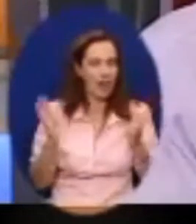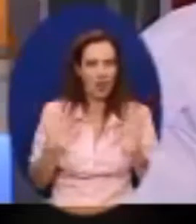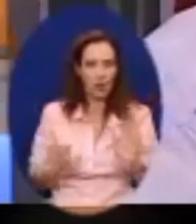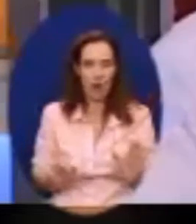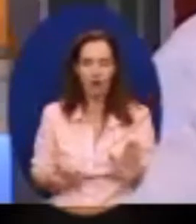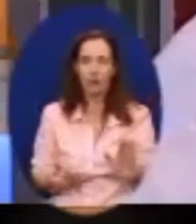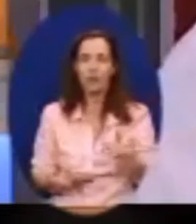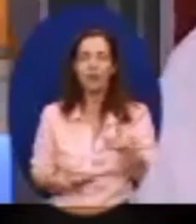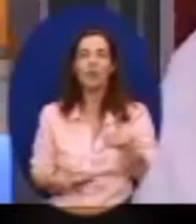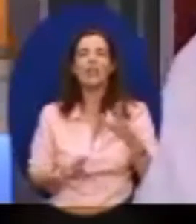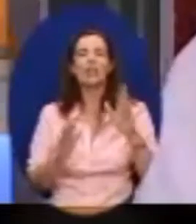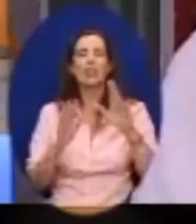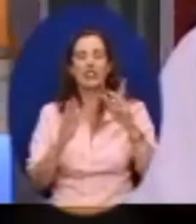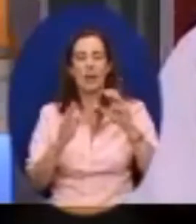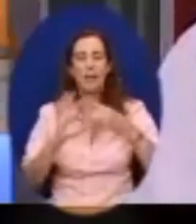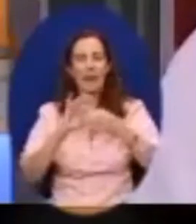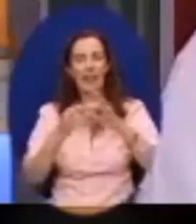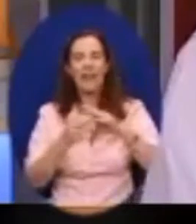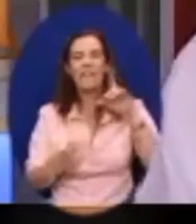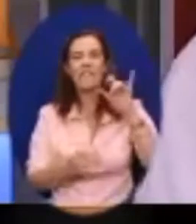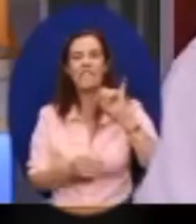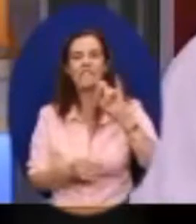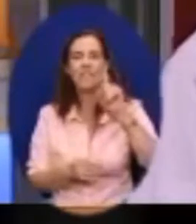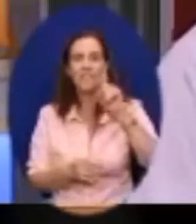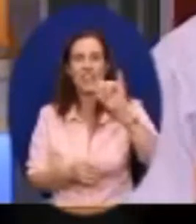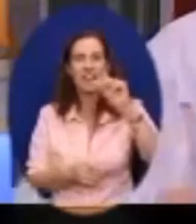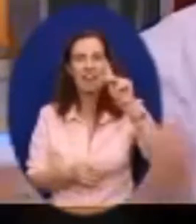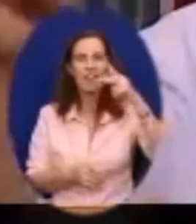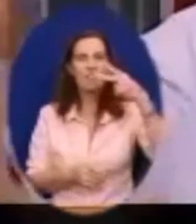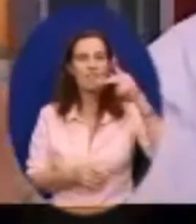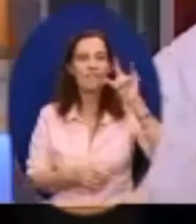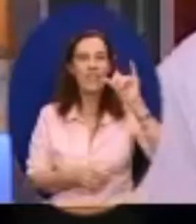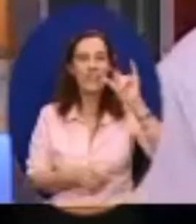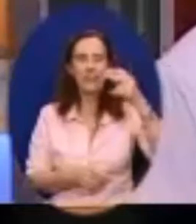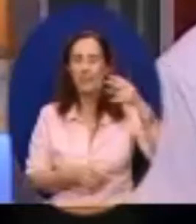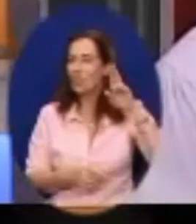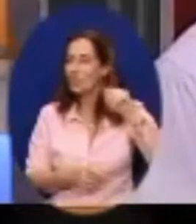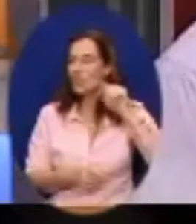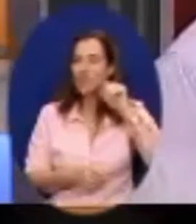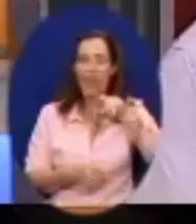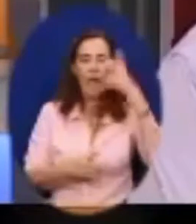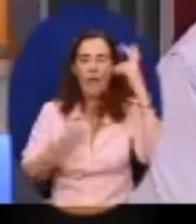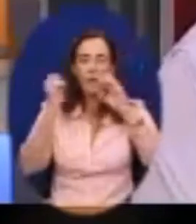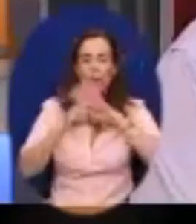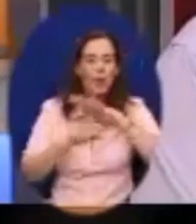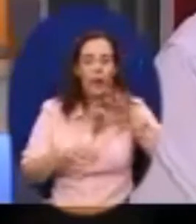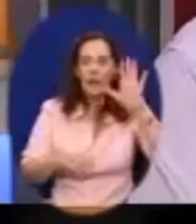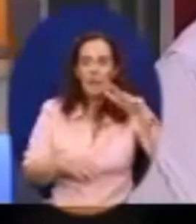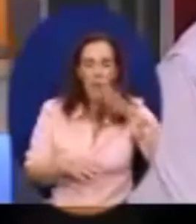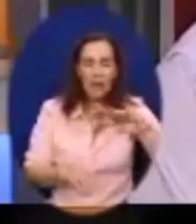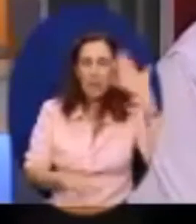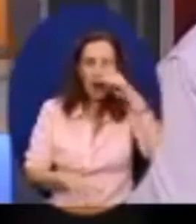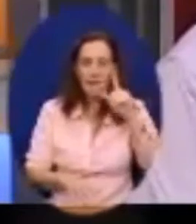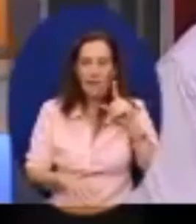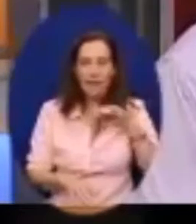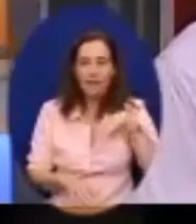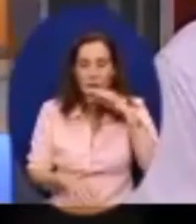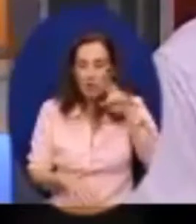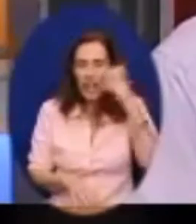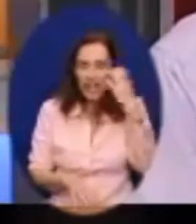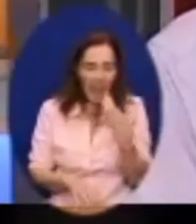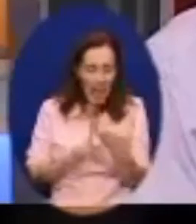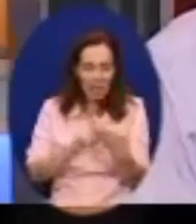להשוות. כשוויקיפדיה למשל מאפשרת היום גישה לידע לכל ילד באיזה כפר אפריקאי נידח ומספיק לו איזה סלולר